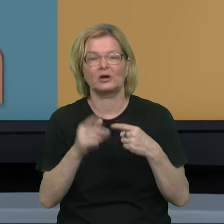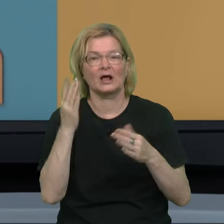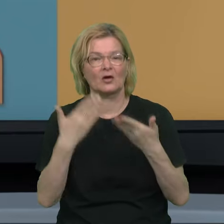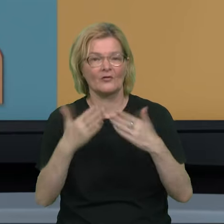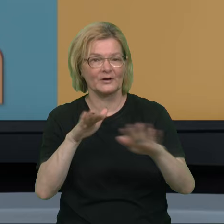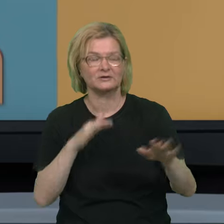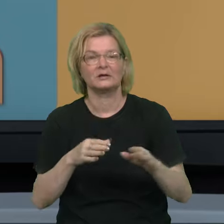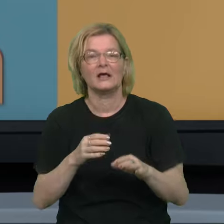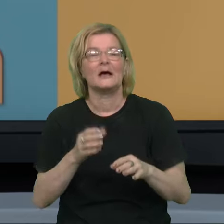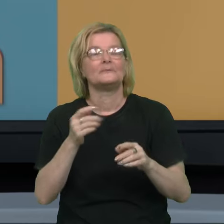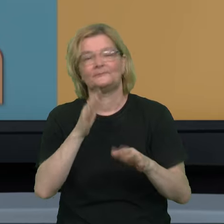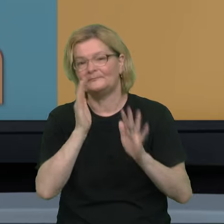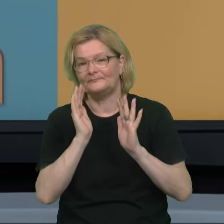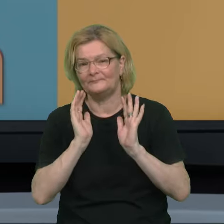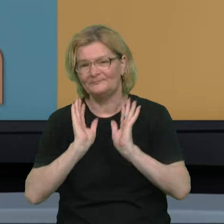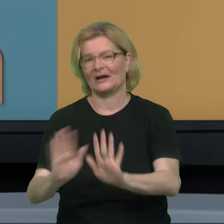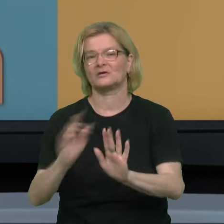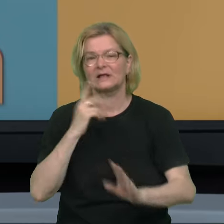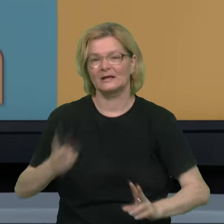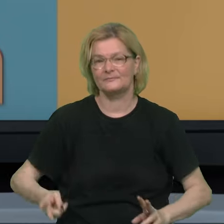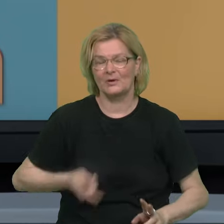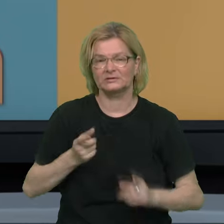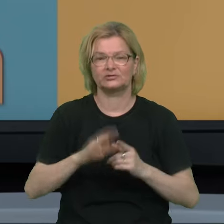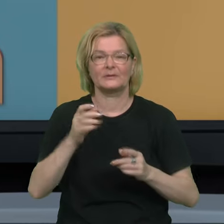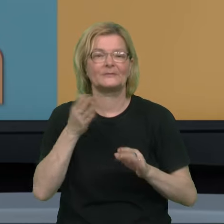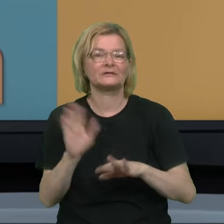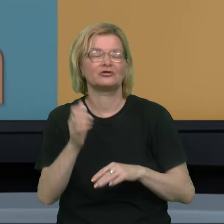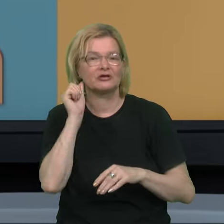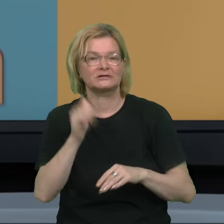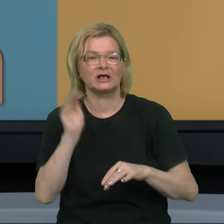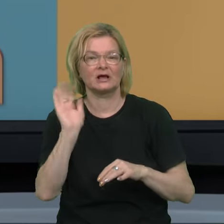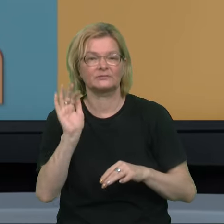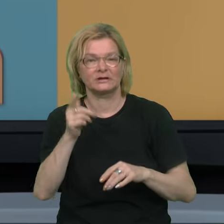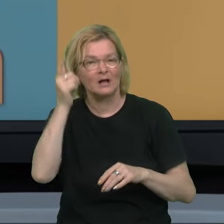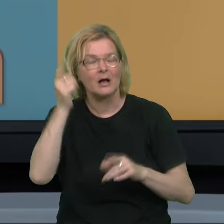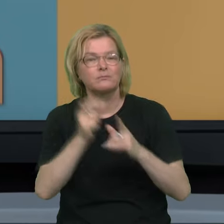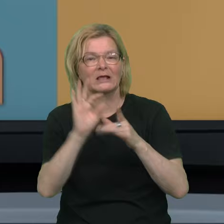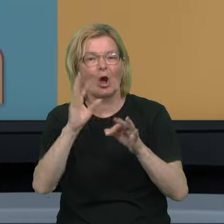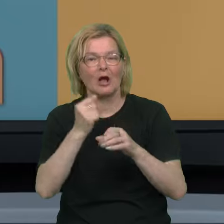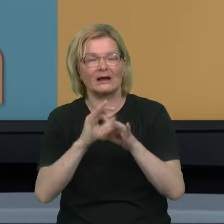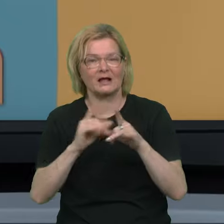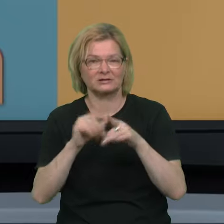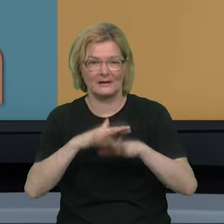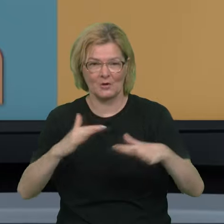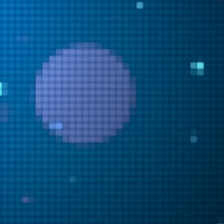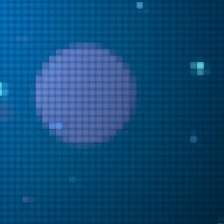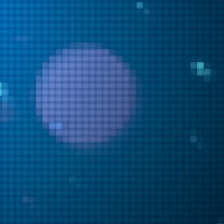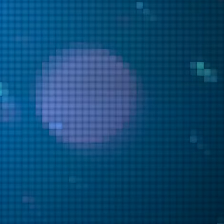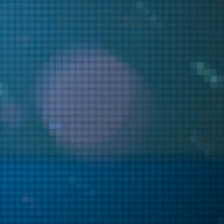se govorilo na konferenciji pod nazivom Prkosne i ponosne, te ćemo vam predstaviti ženski rukometni klub iz Biograda.